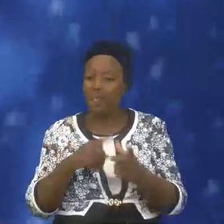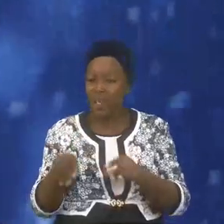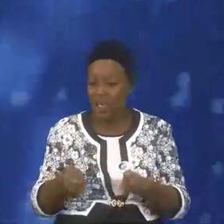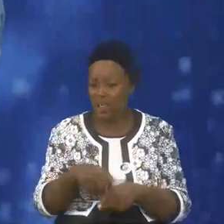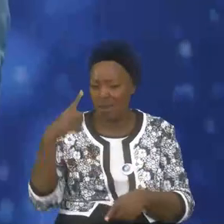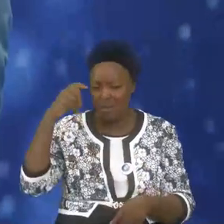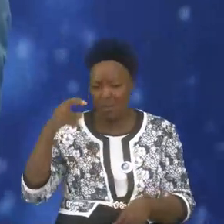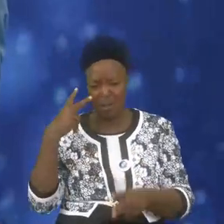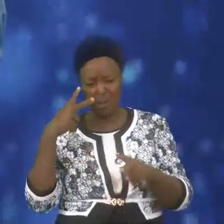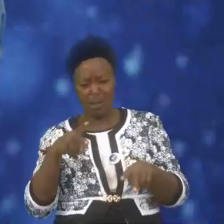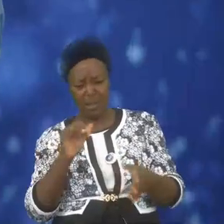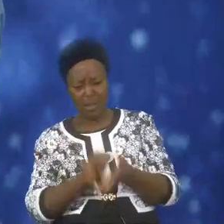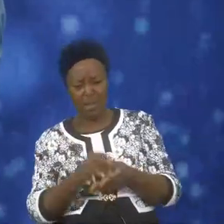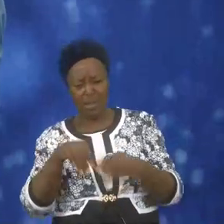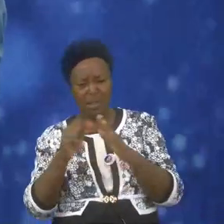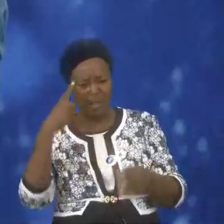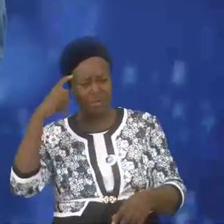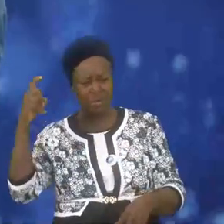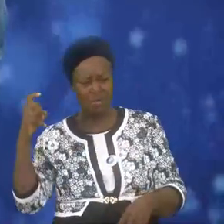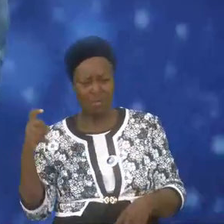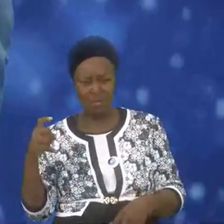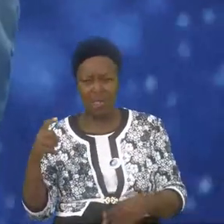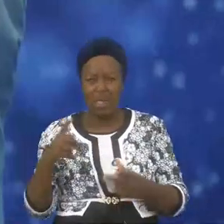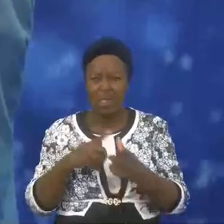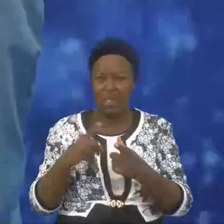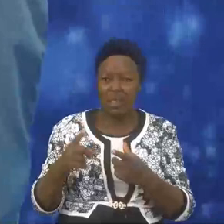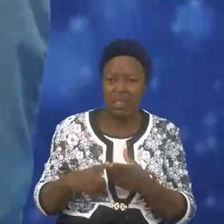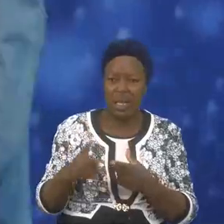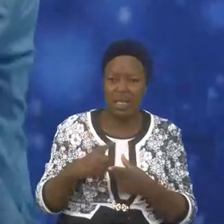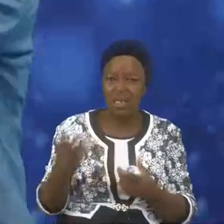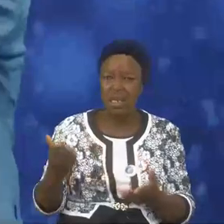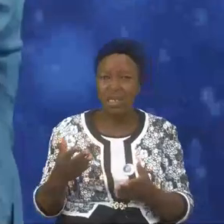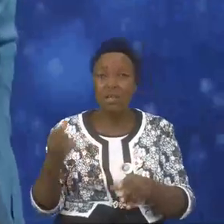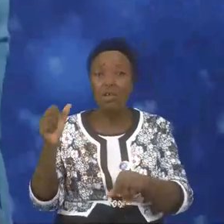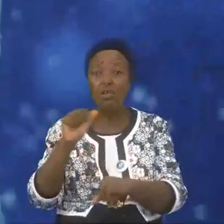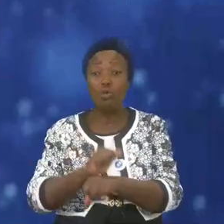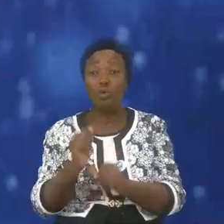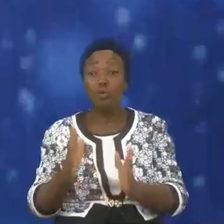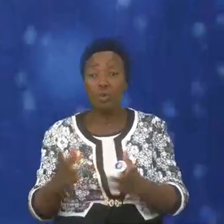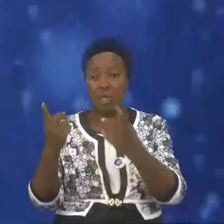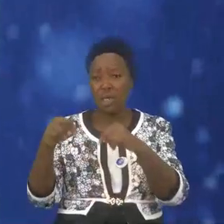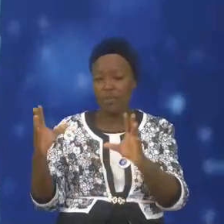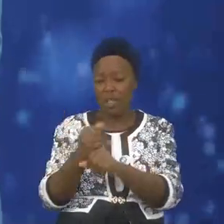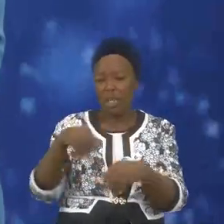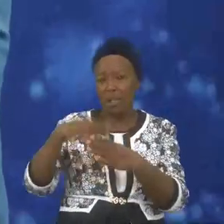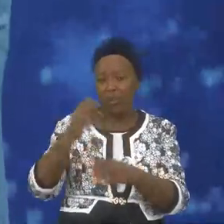regardait ça dans le rêve, une pierre est venue, prise d'une montagne,